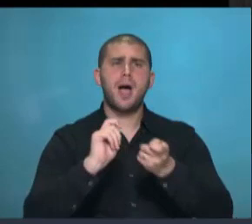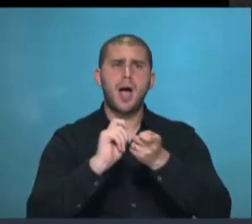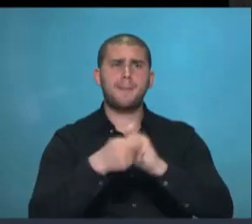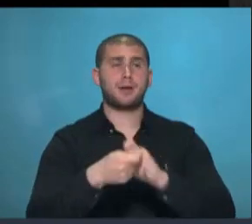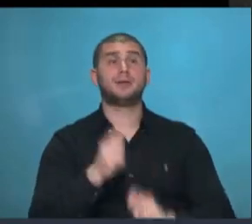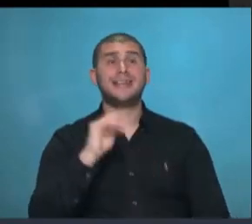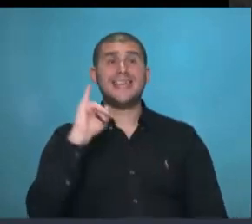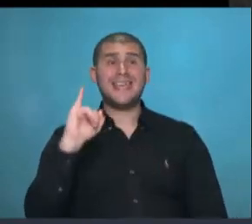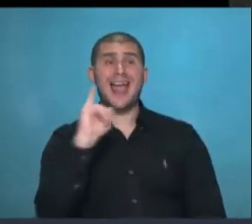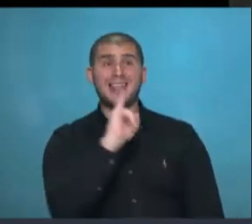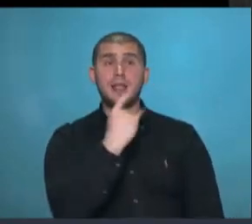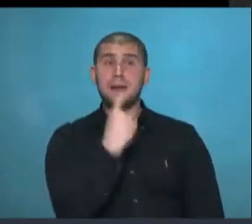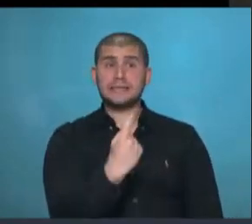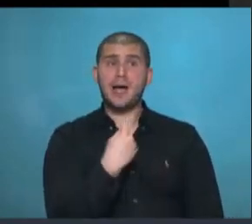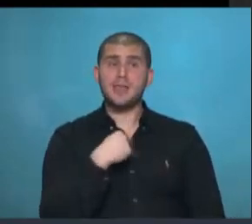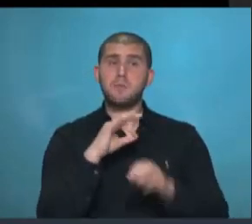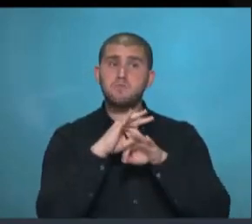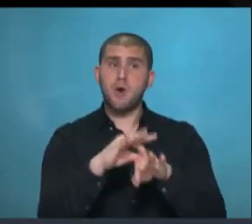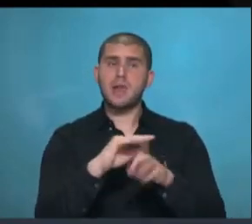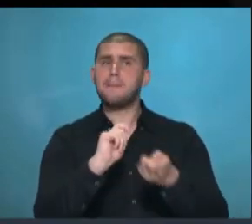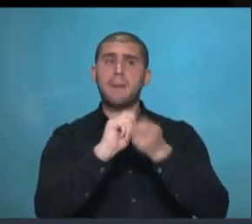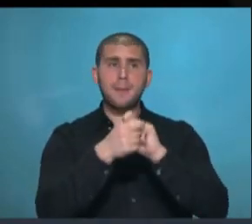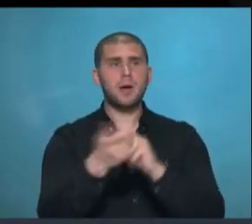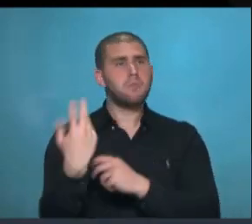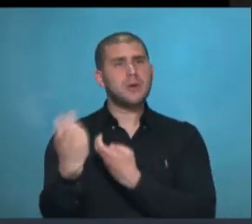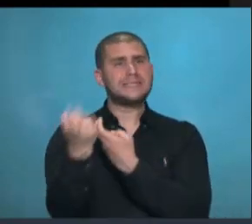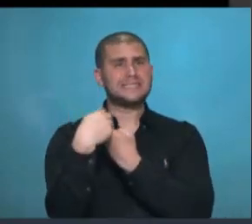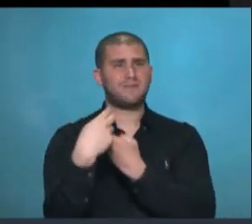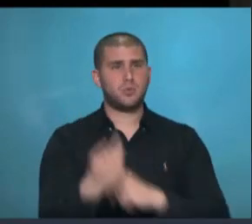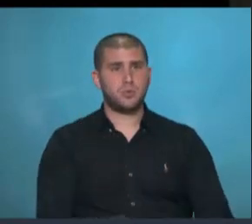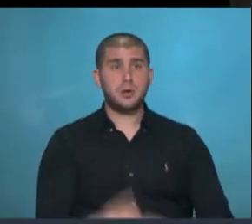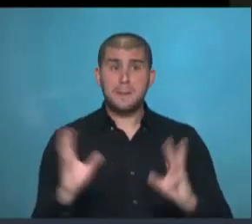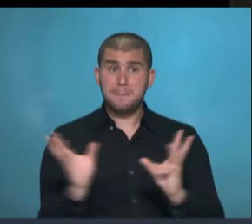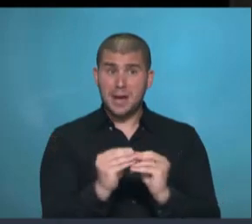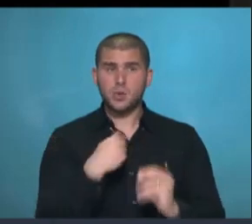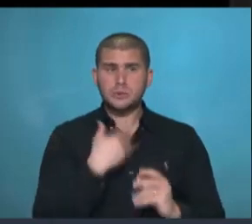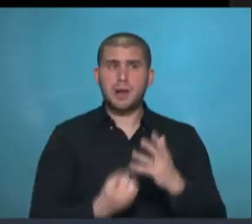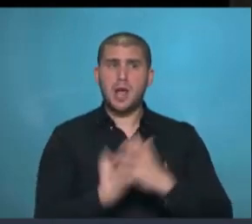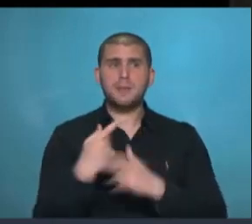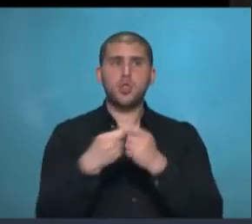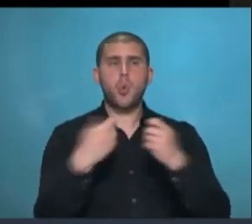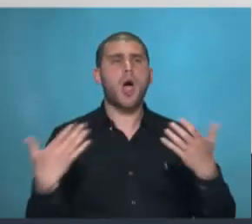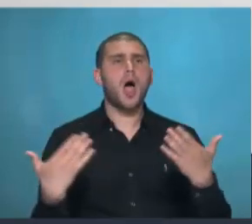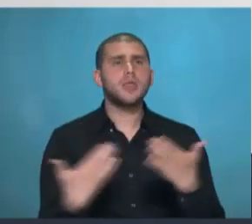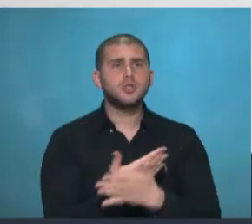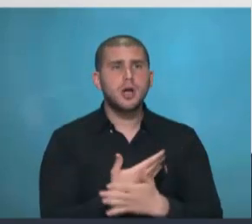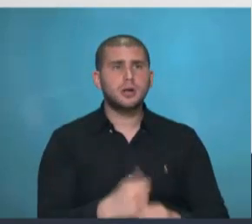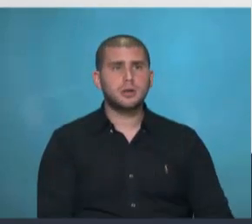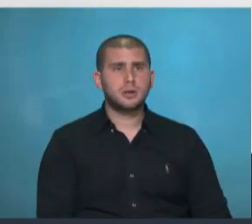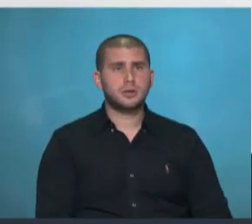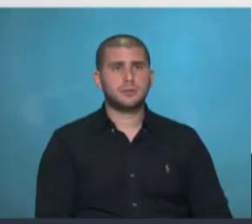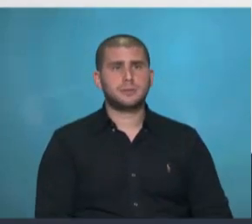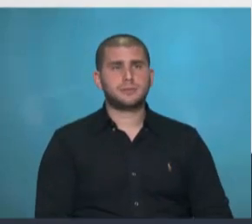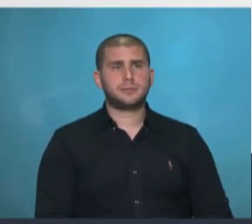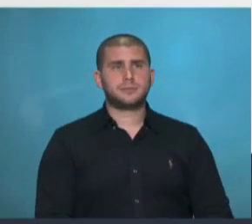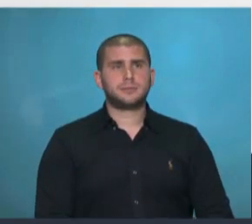יגאל ידין מכריז, אני מוביל למהפך. בואו, הצטרפו אליי. יחד איתנו רוצים להקים תנועה חדשה.